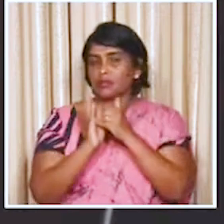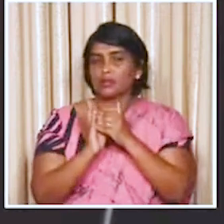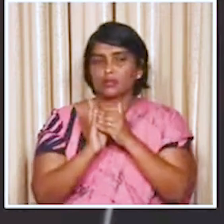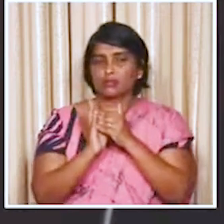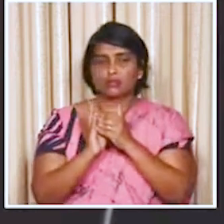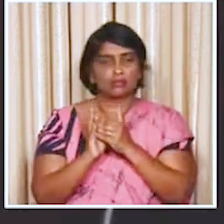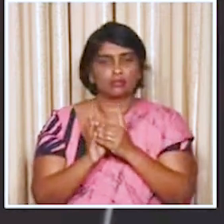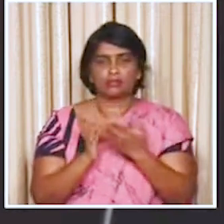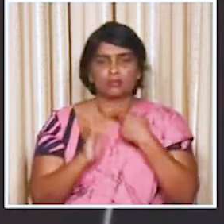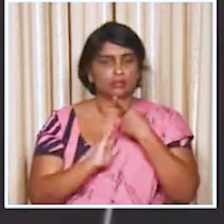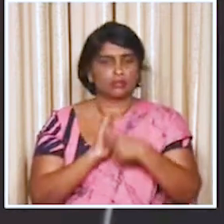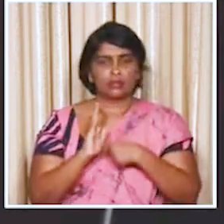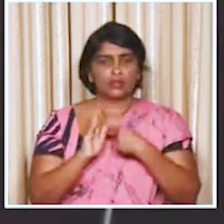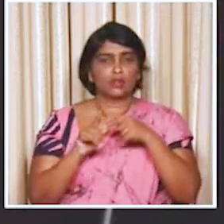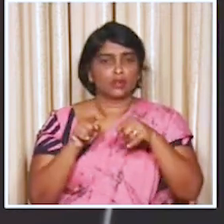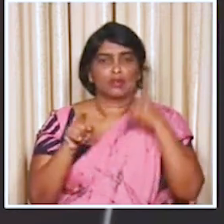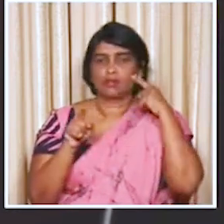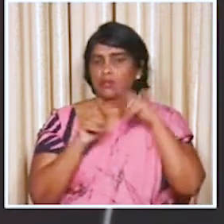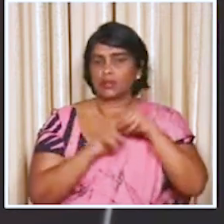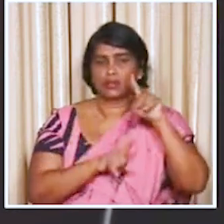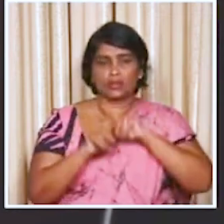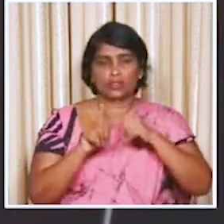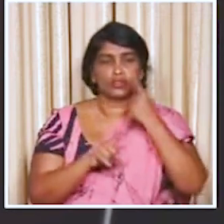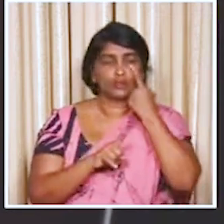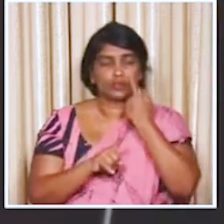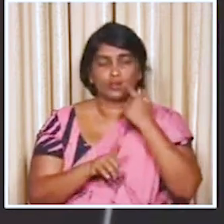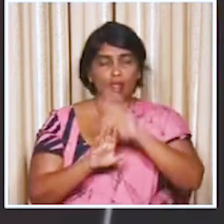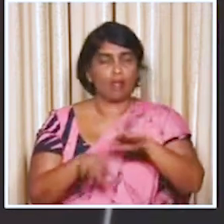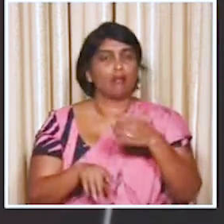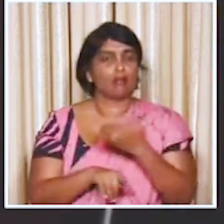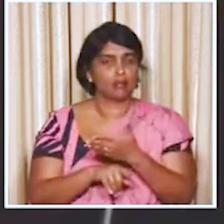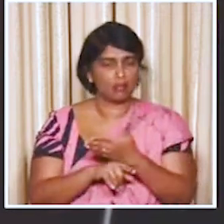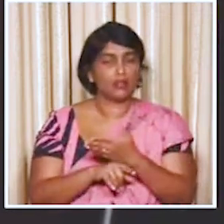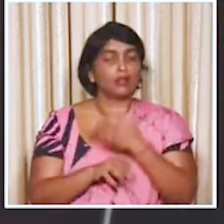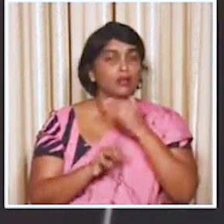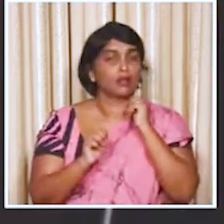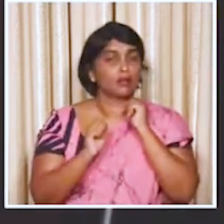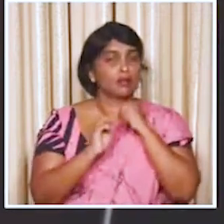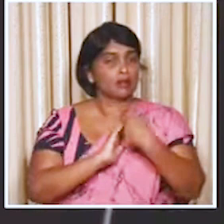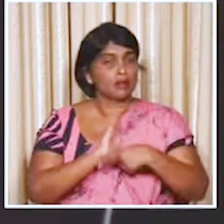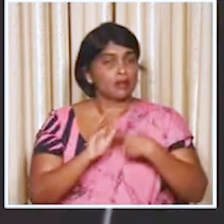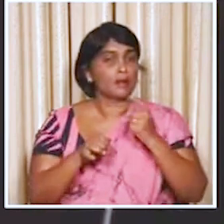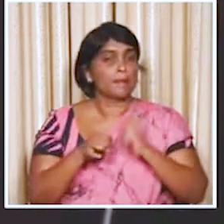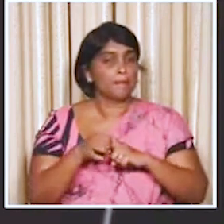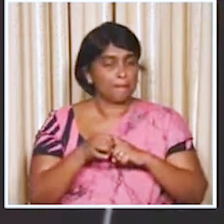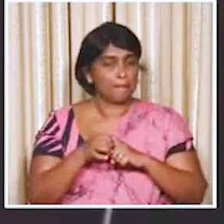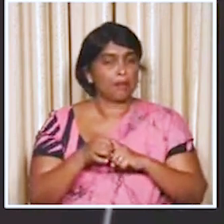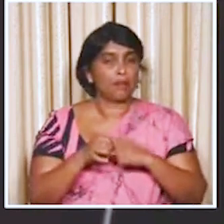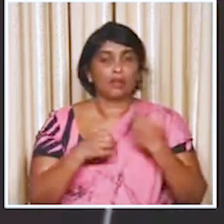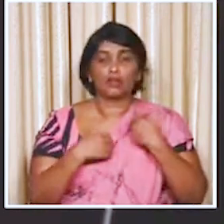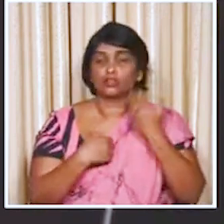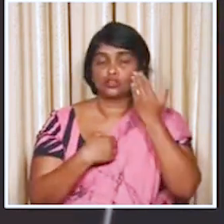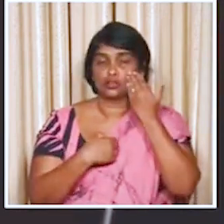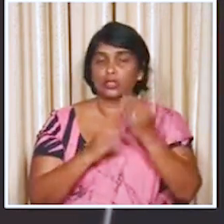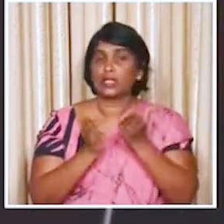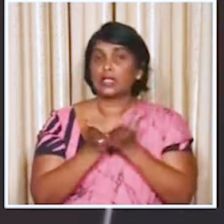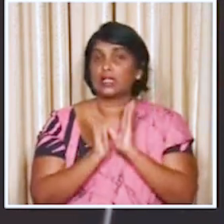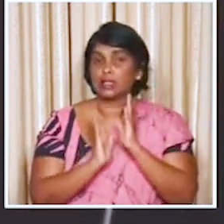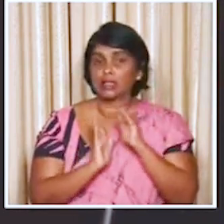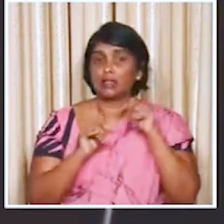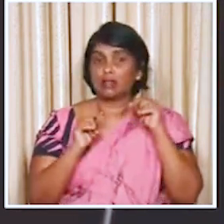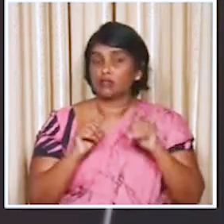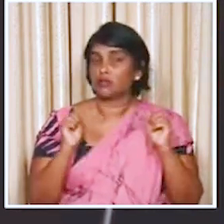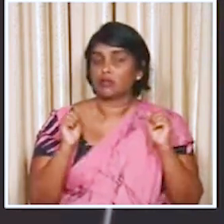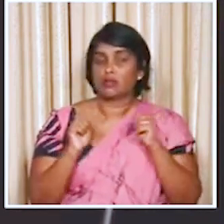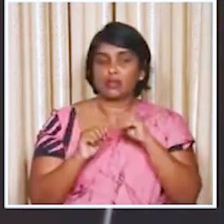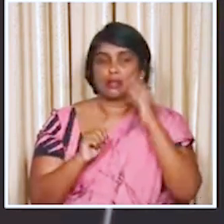tienna. Me rate, me venueng katakaran, me ahinsa ka daruwa venueng, me rate tienna me prasne itu. Api dakka India ave, ada